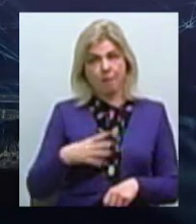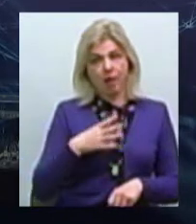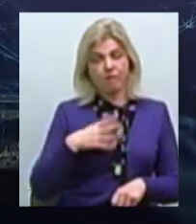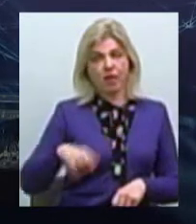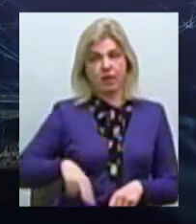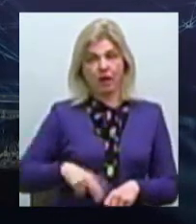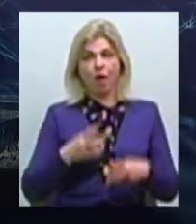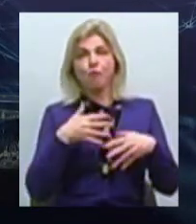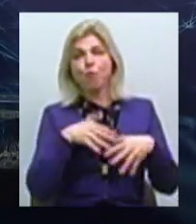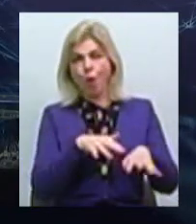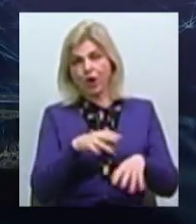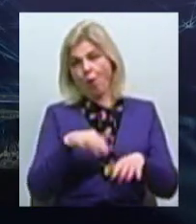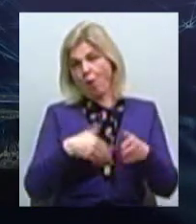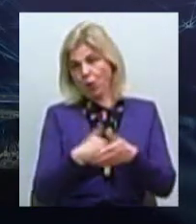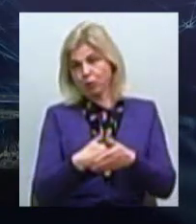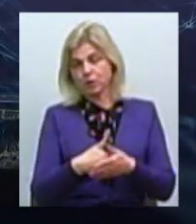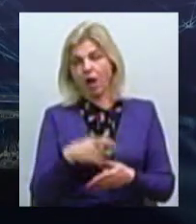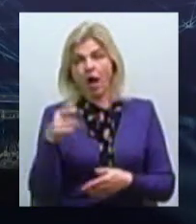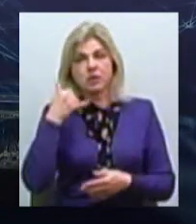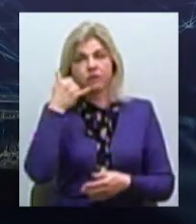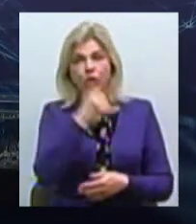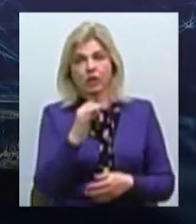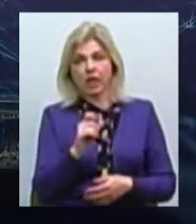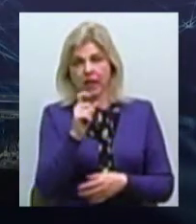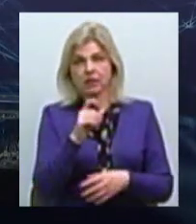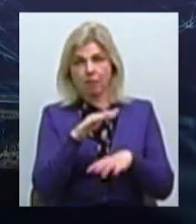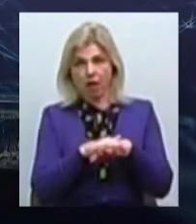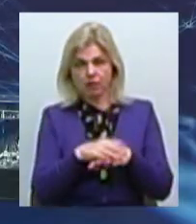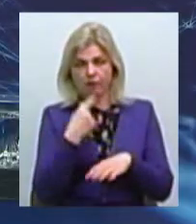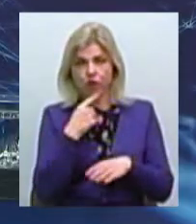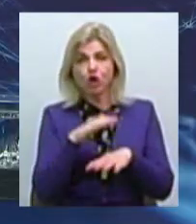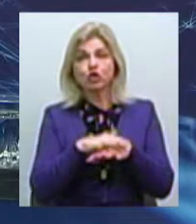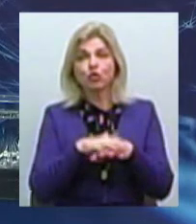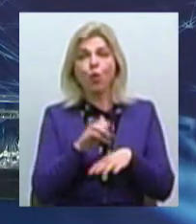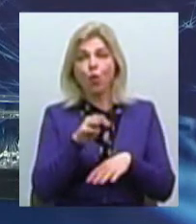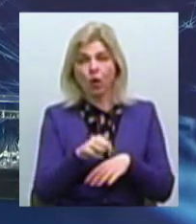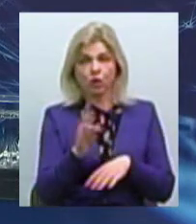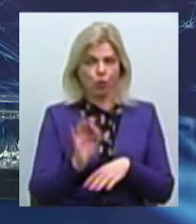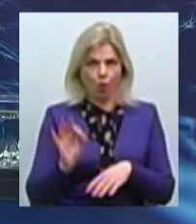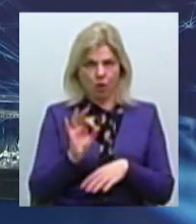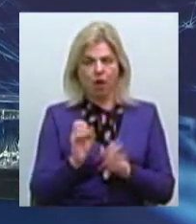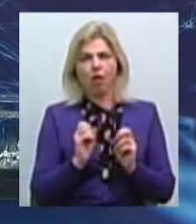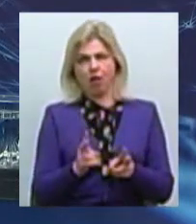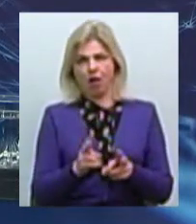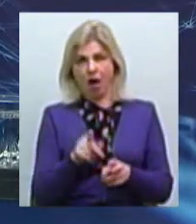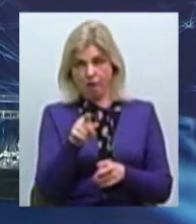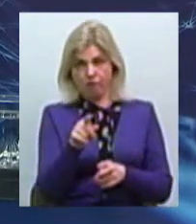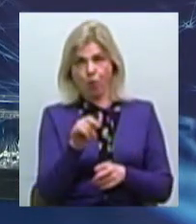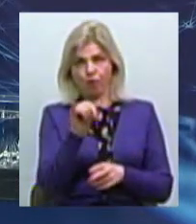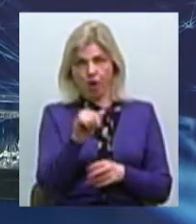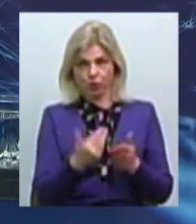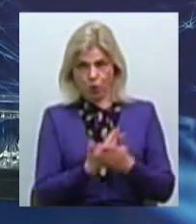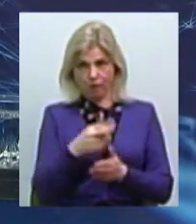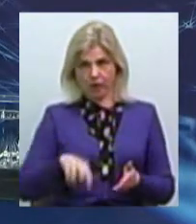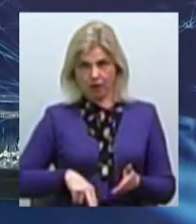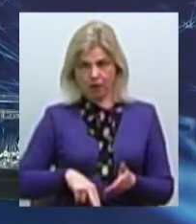позволит банка вред тут счет обновляют как одну выше нового директора назначен немая сцена